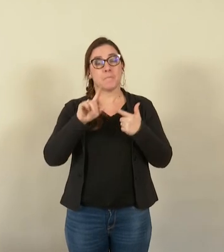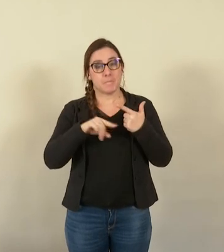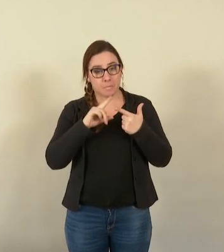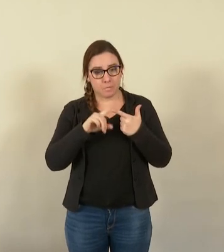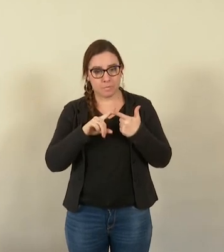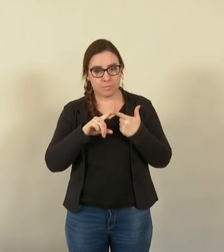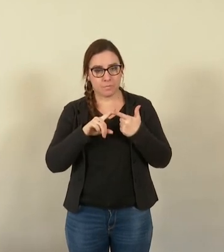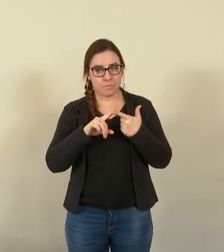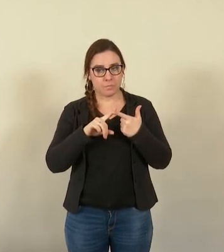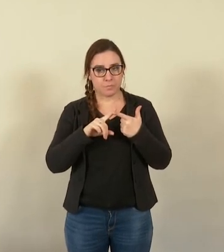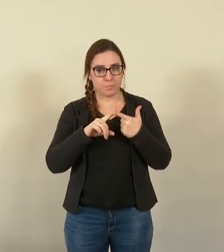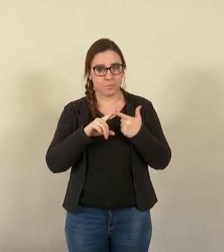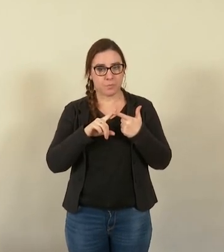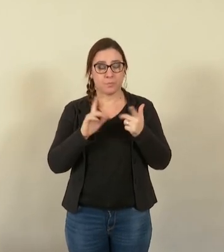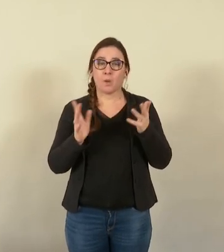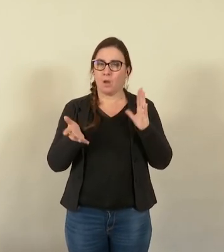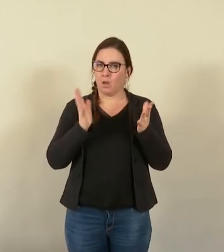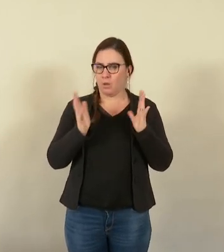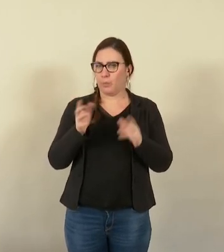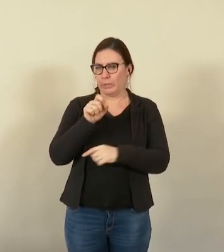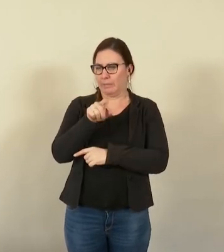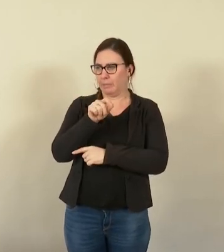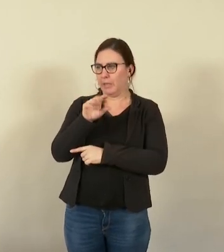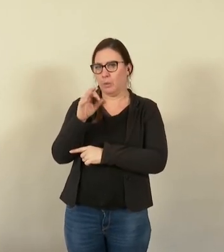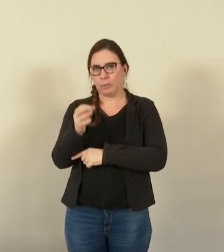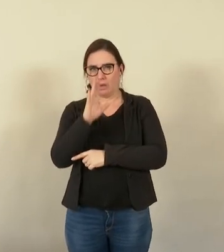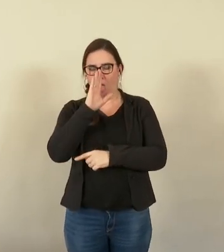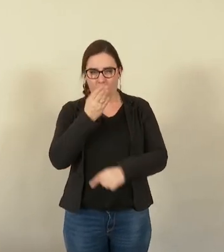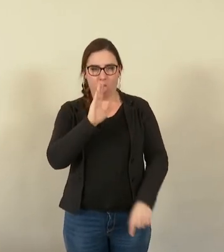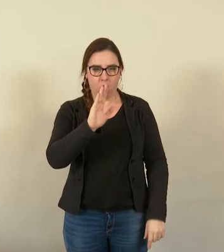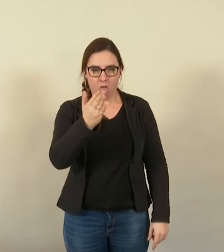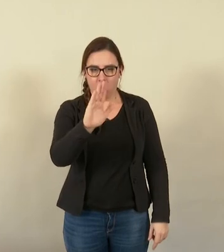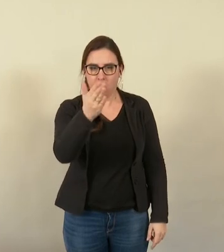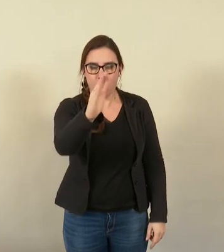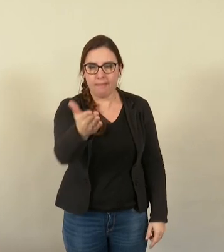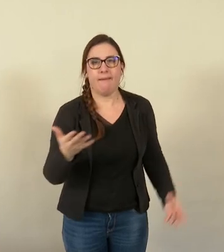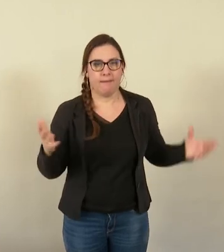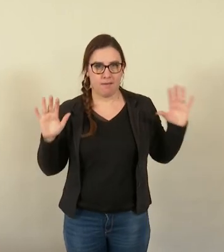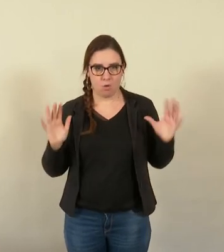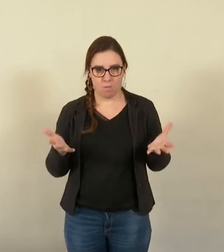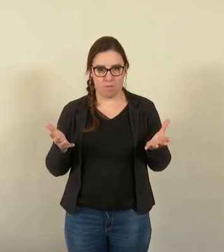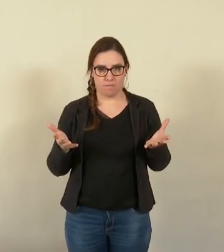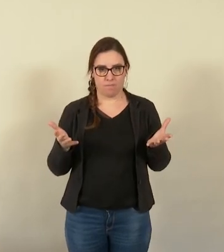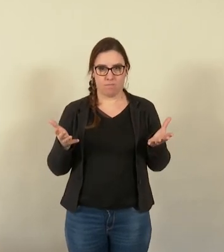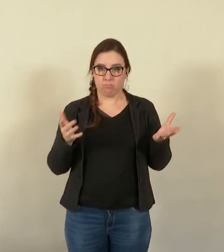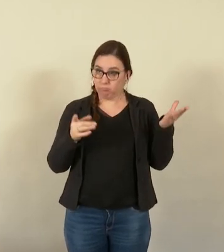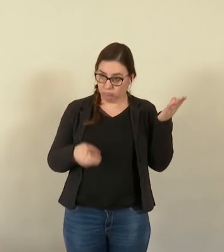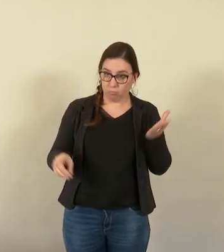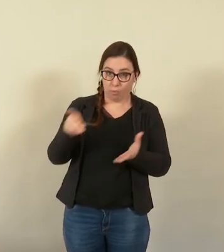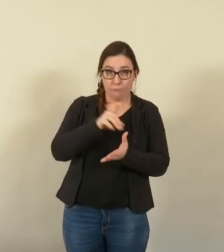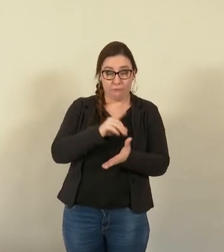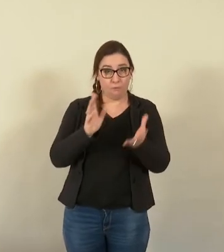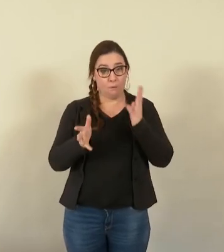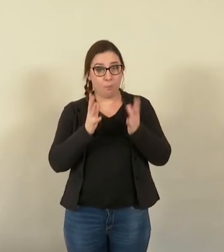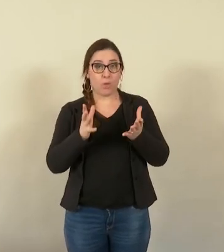qui peut-être un petit point là aussi sur qui change d'avis et qui n'en change pas euh en l'occurrence vous pouvez toujours essayer